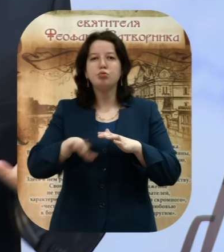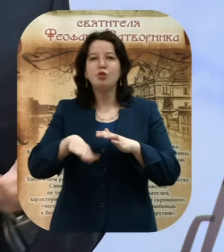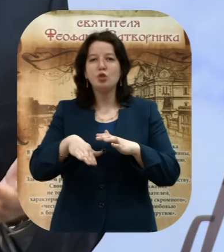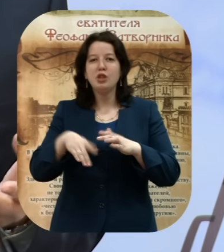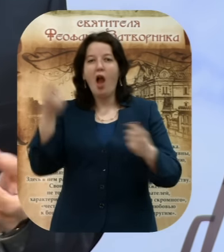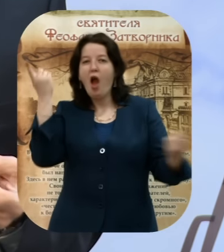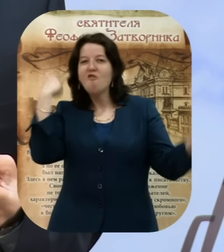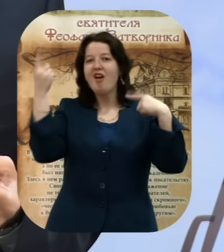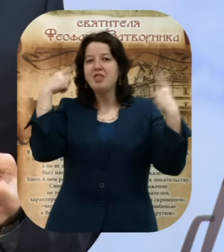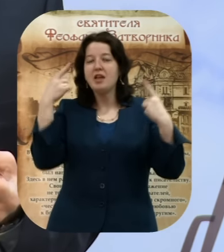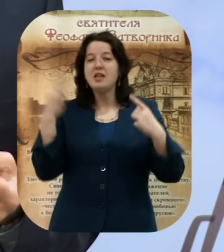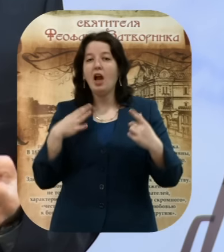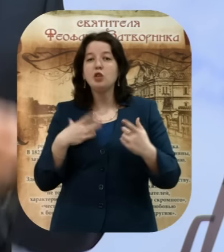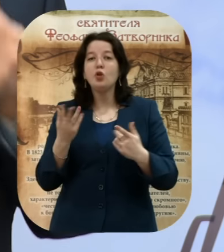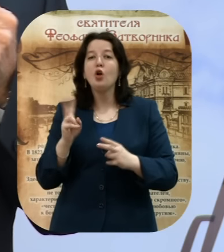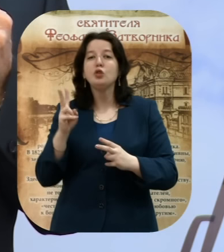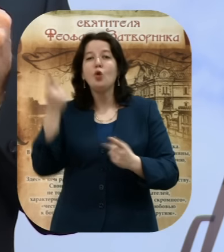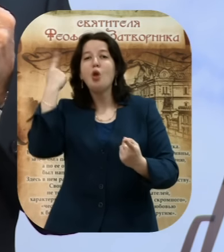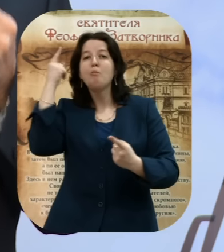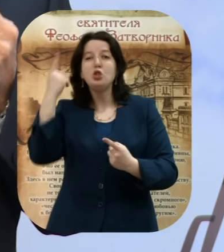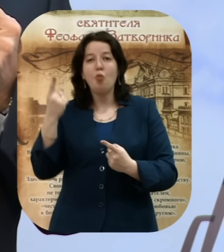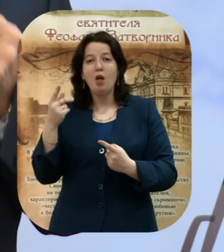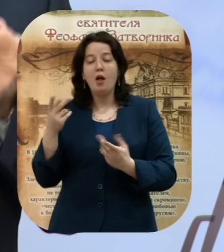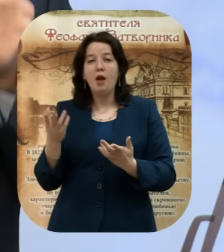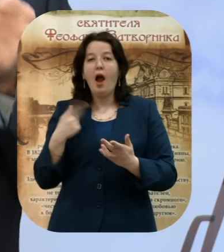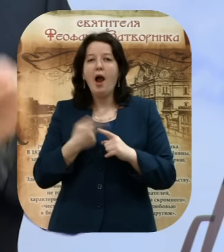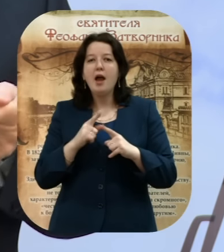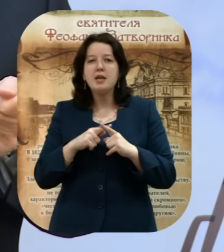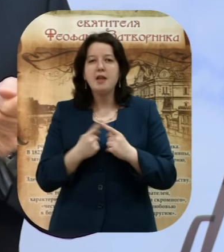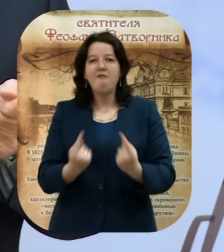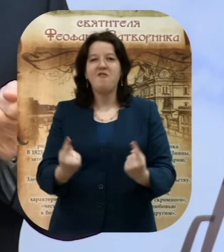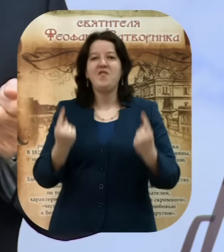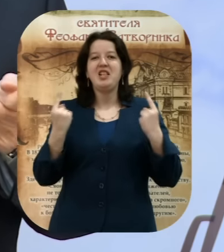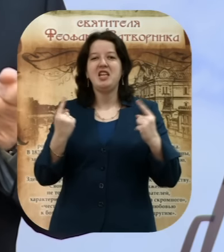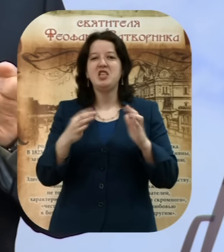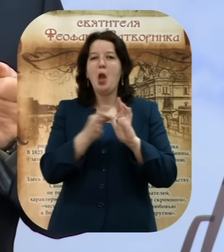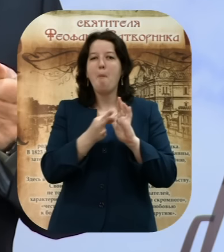пришла кому-то в голову, а это принцип, великий принцип жизни.